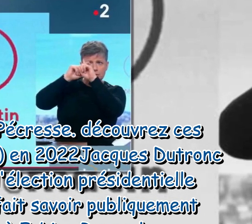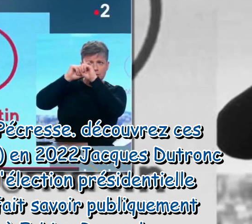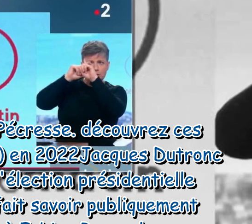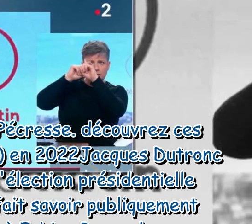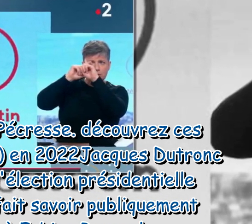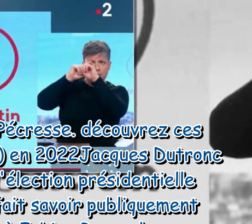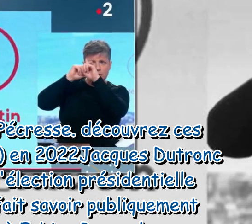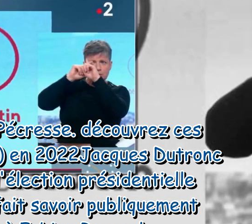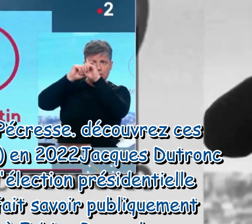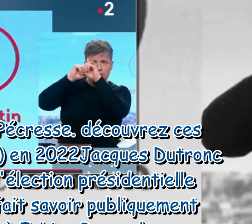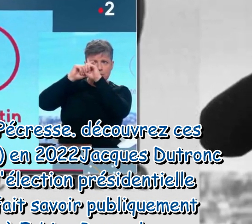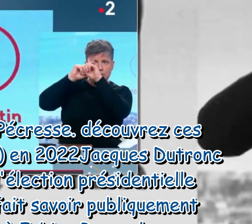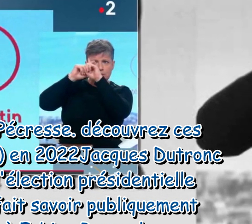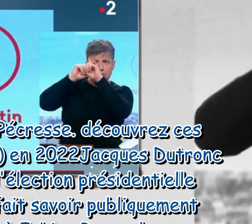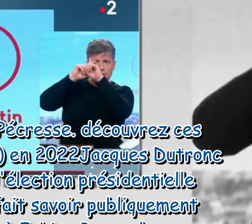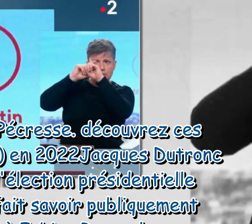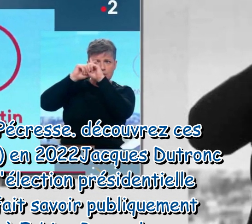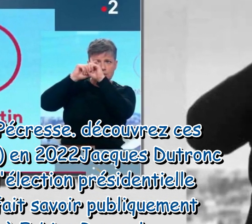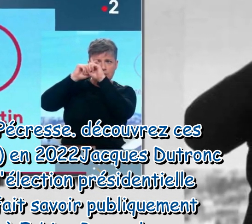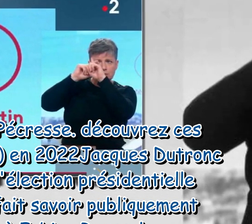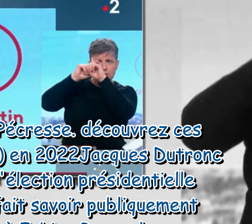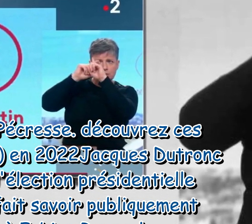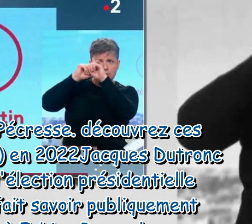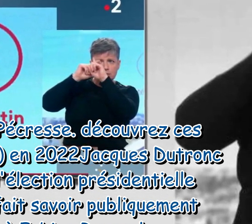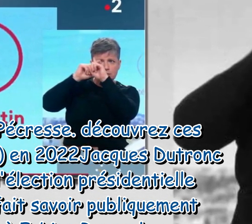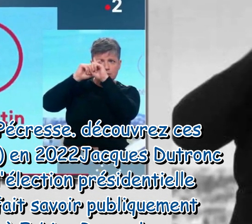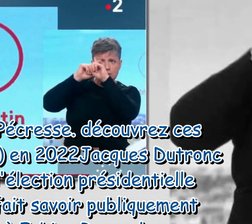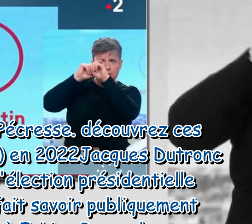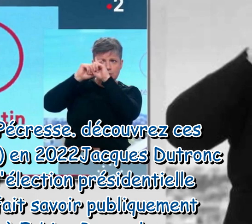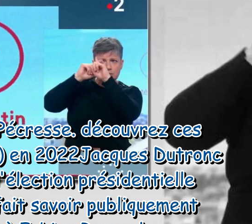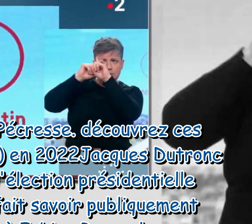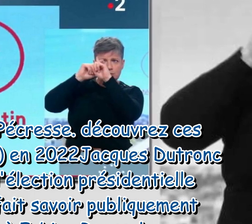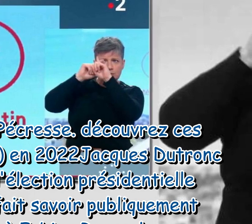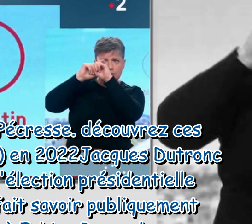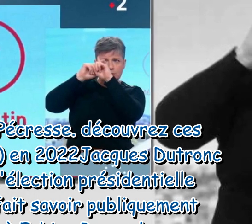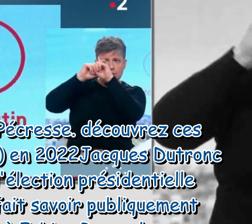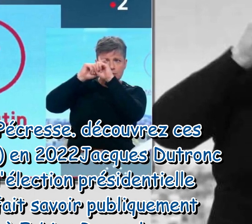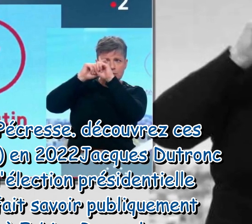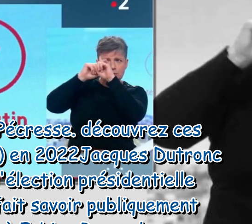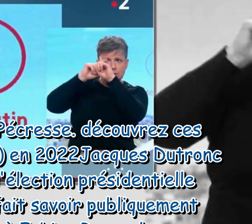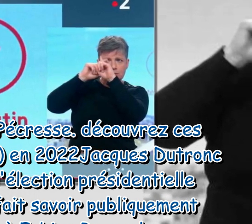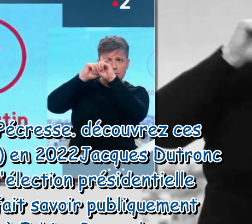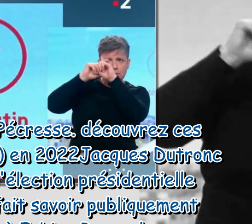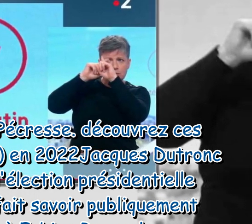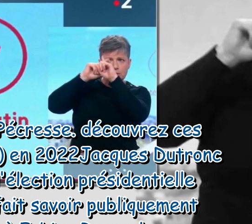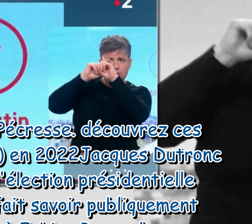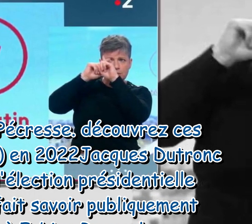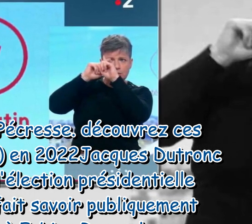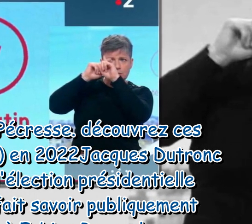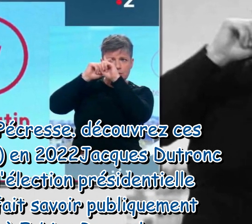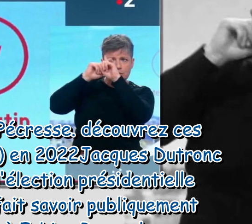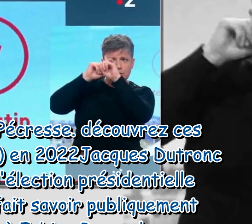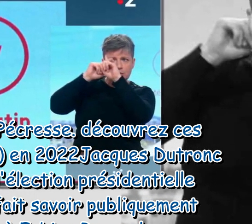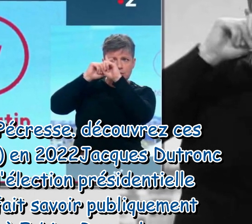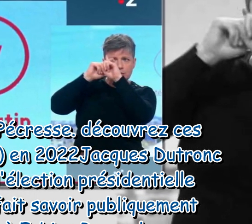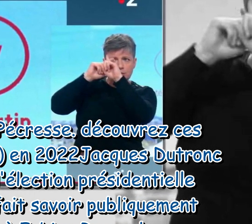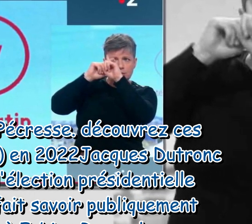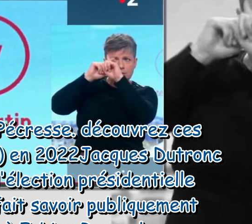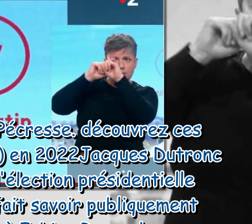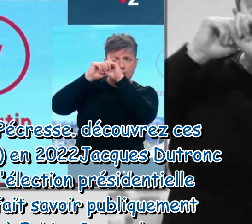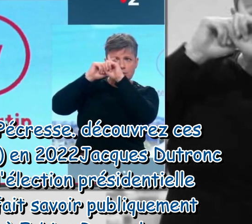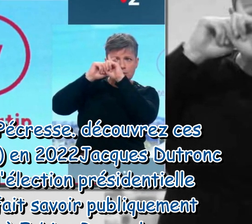Dutronc a voté pour Fabien Roussel pour l'élection présidentielle de 2022, Jacques Dutronc avait fait savoir publiquement qu'il allait apporter